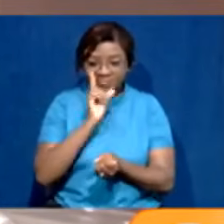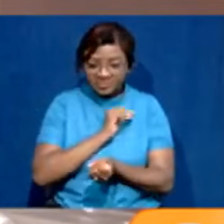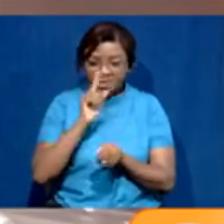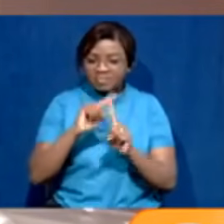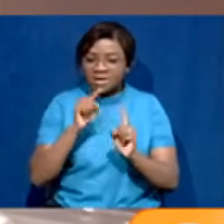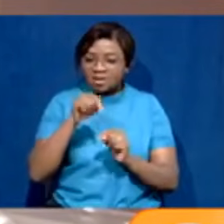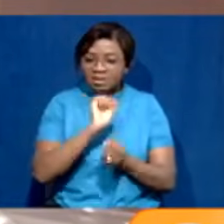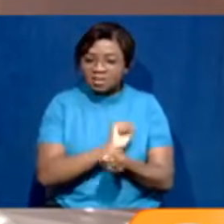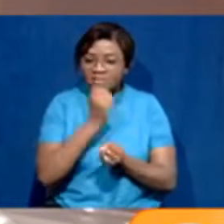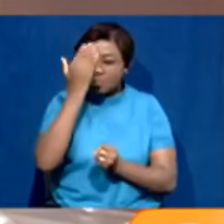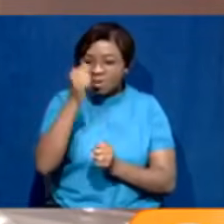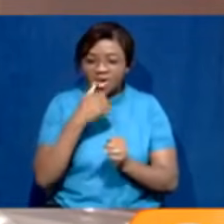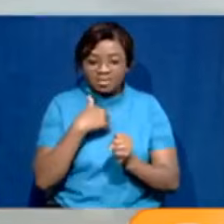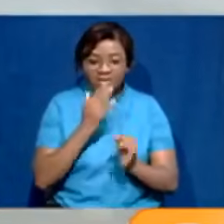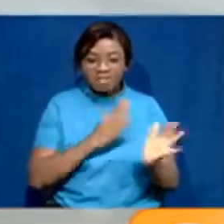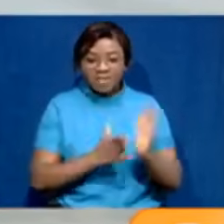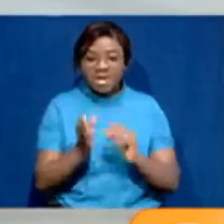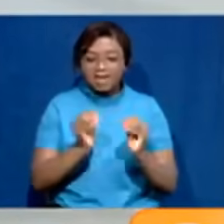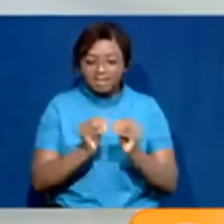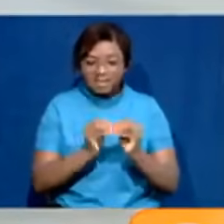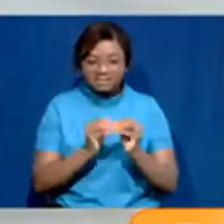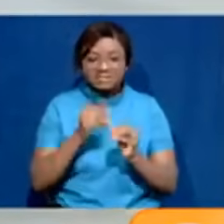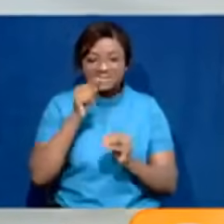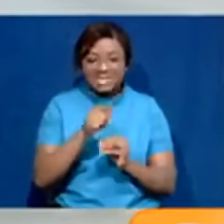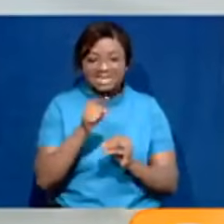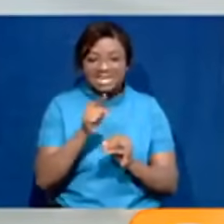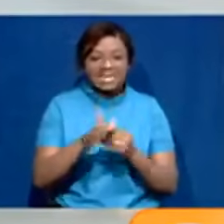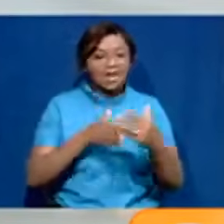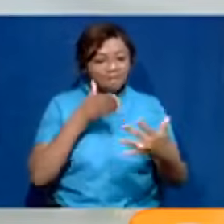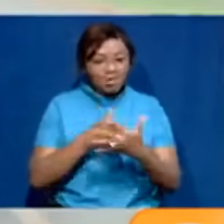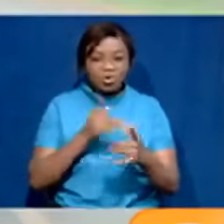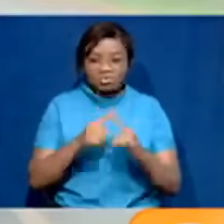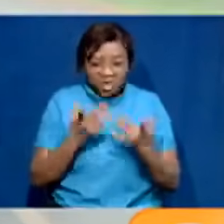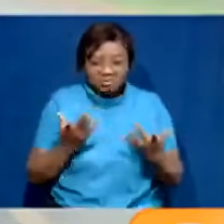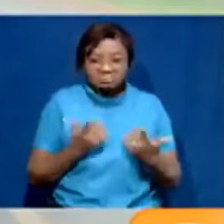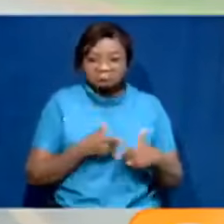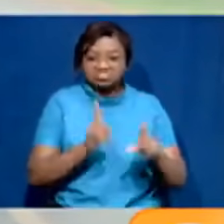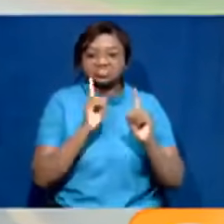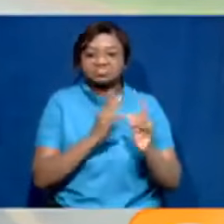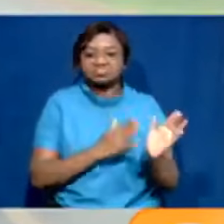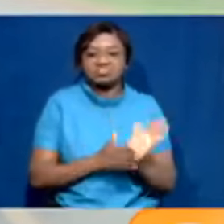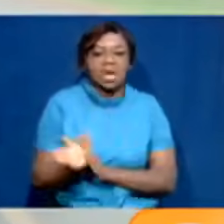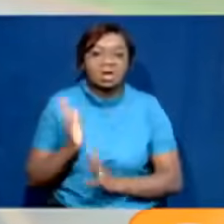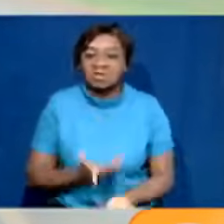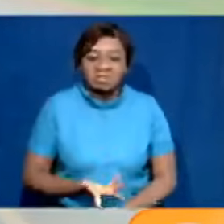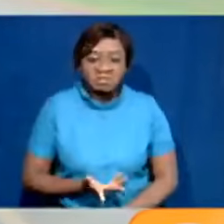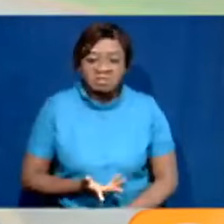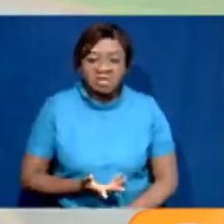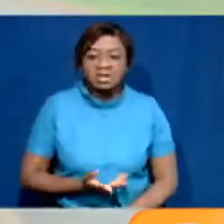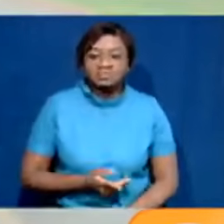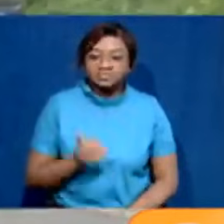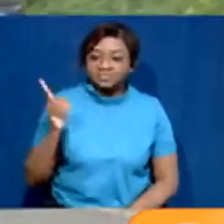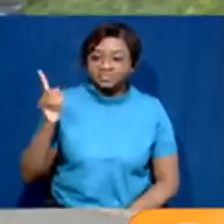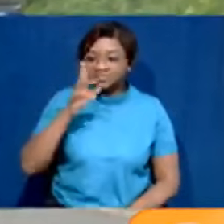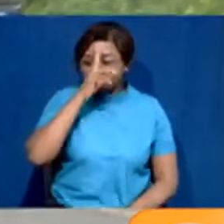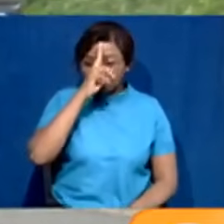baada ya mkutano uliokuwa umeandaliwa kupigwa marufuku na polisi. Maofisa wa usalama waliweka vizuizi kwenye barabara